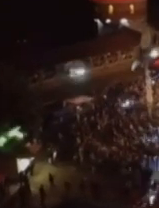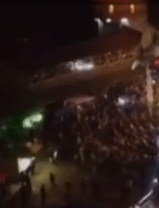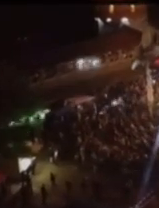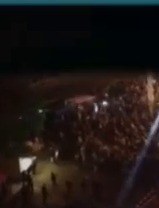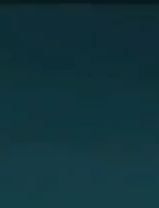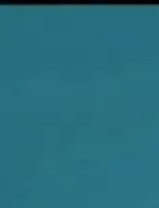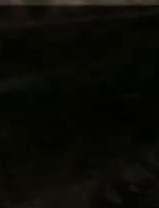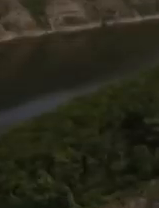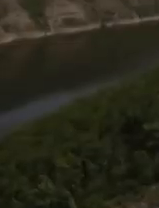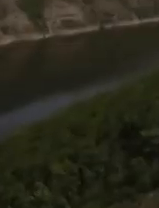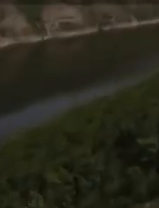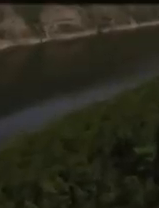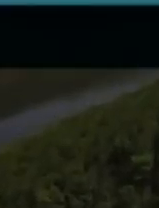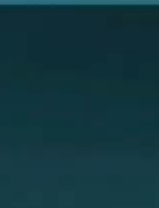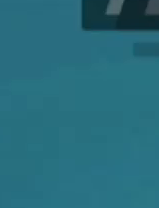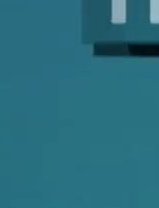Музика